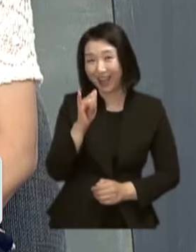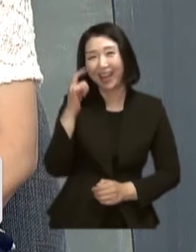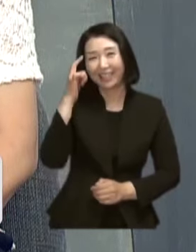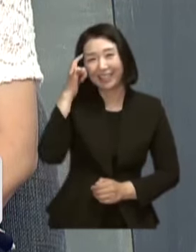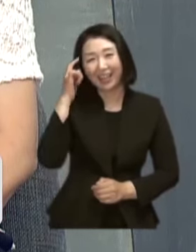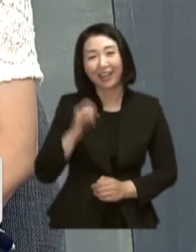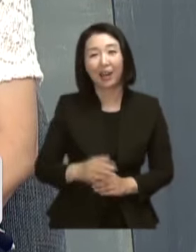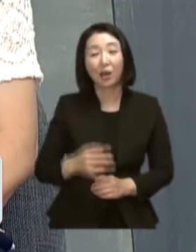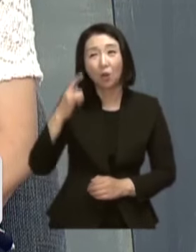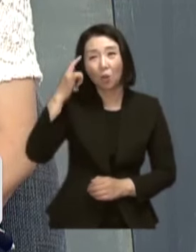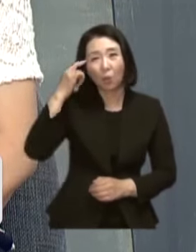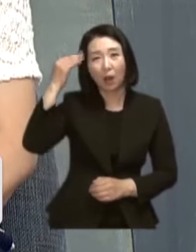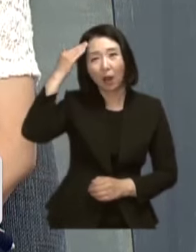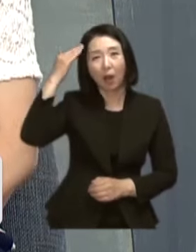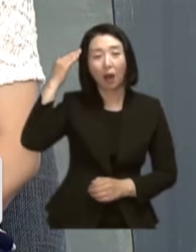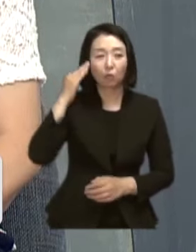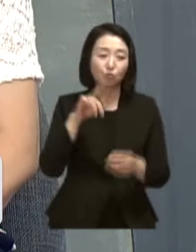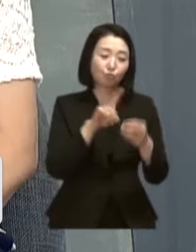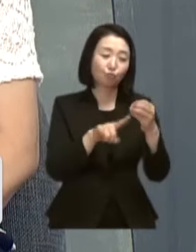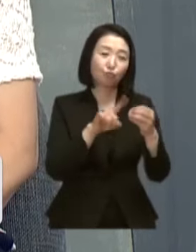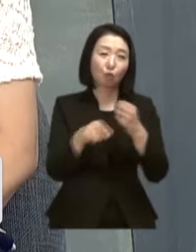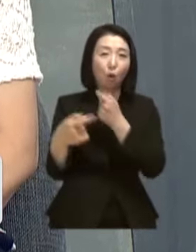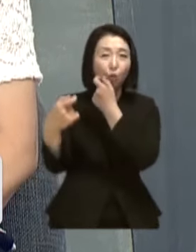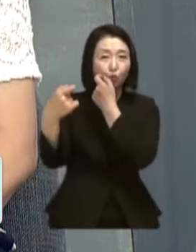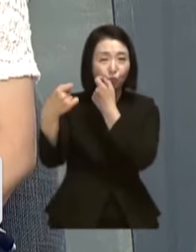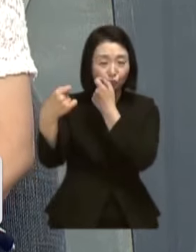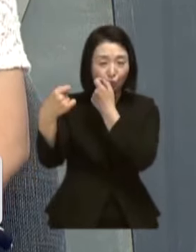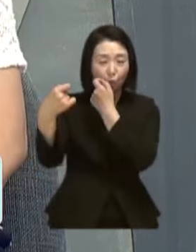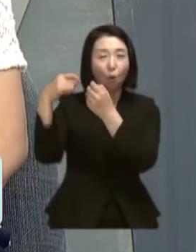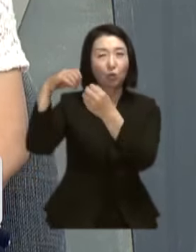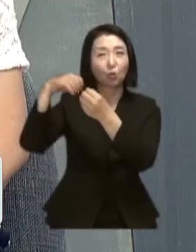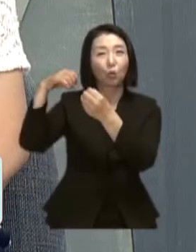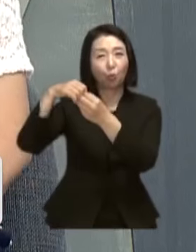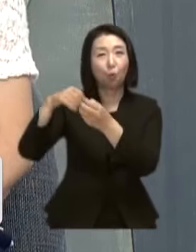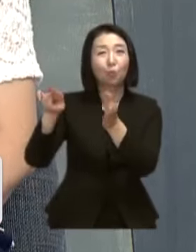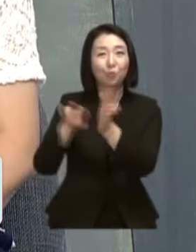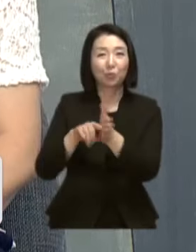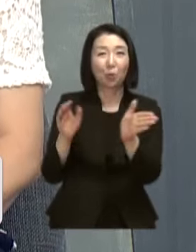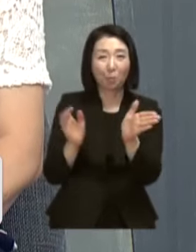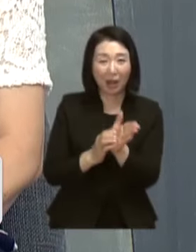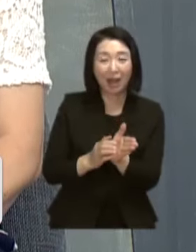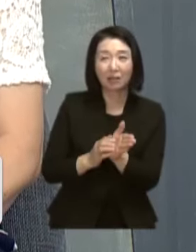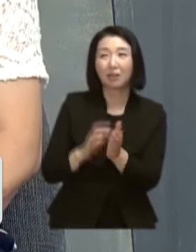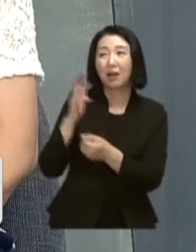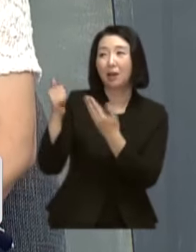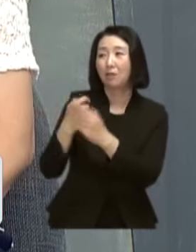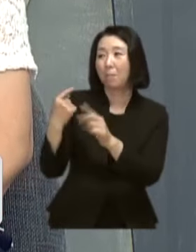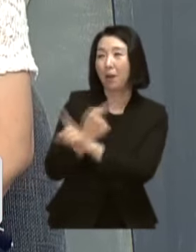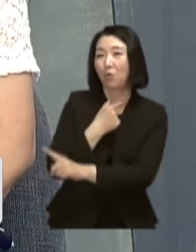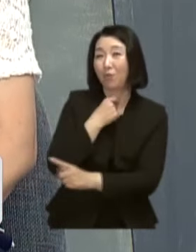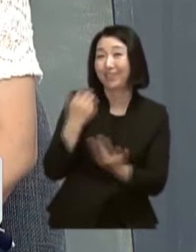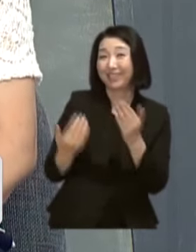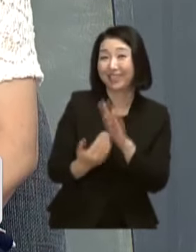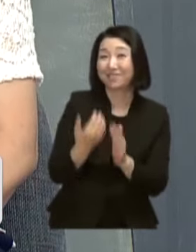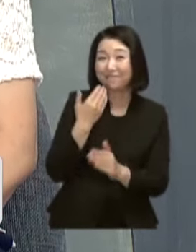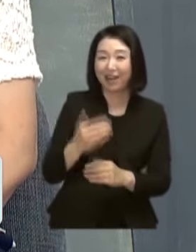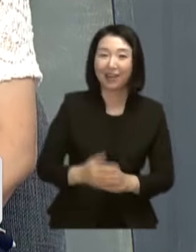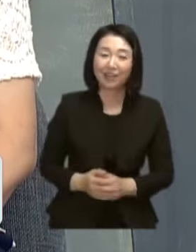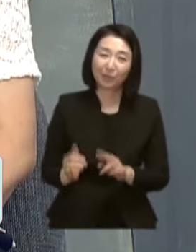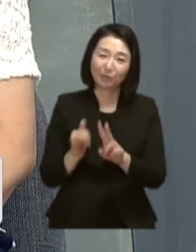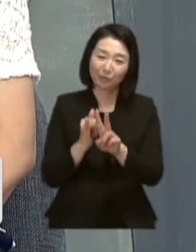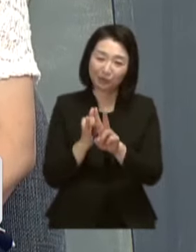우리나라도 그때가 불교와 유교 국가였잖아요. 네. 그런데도 하나님 바꾸시기를 원하시면 그 일을 이루어 가실 텐데 또 두 분이